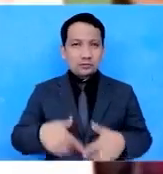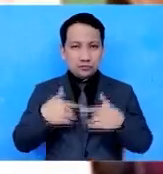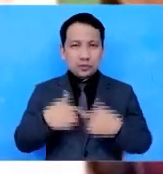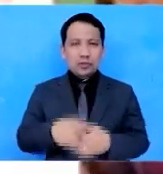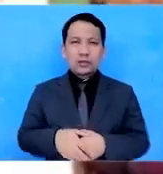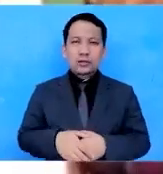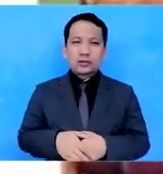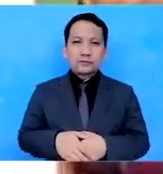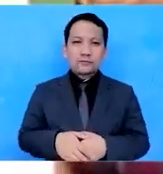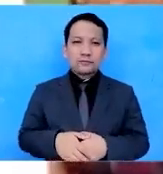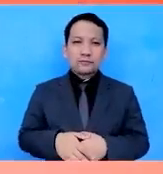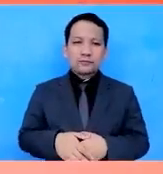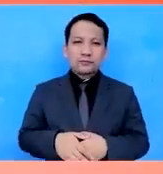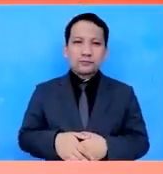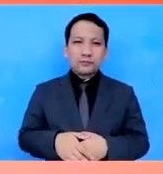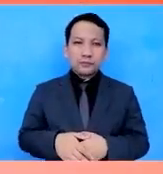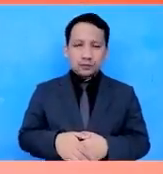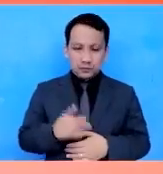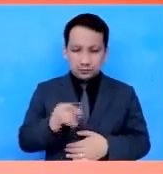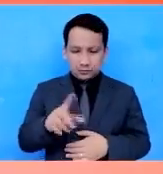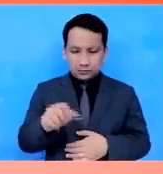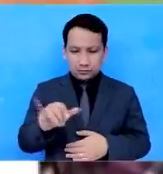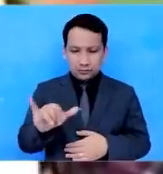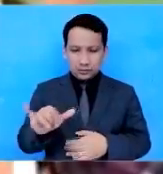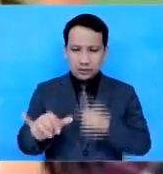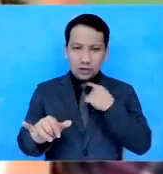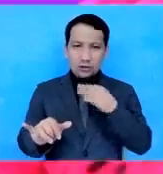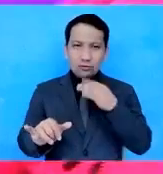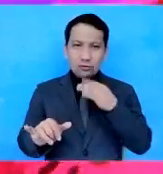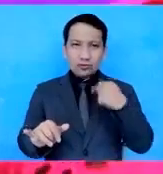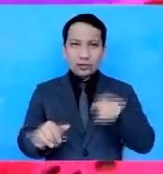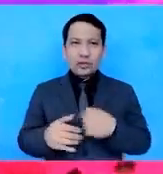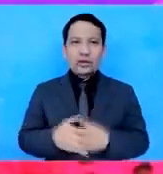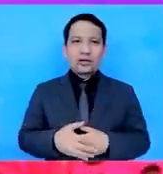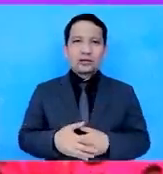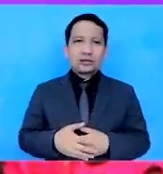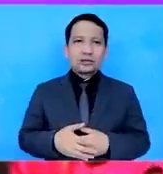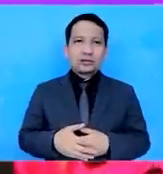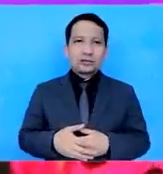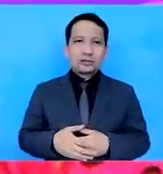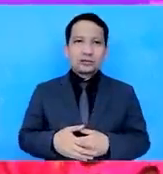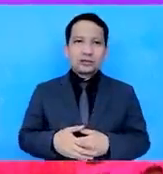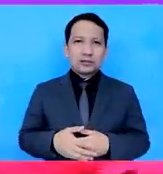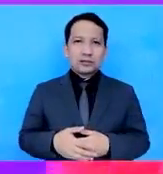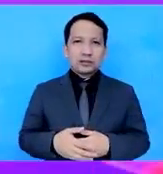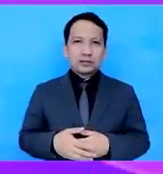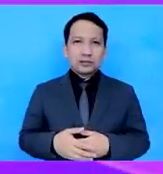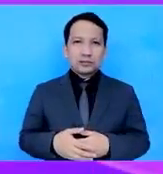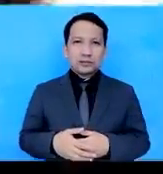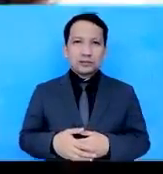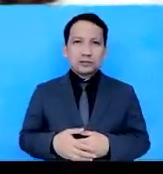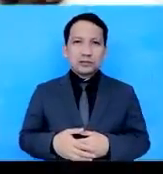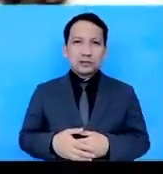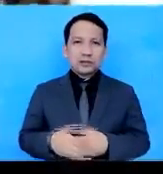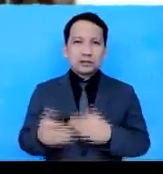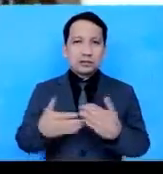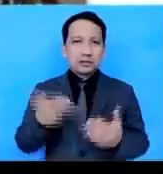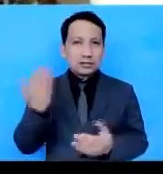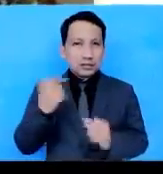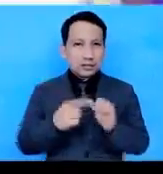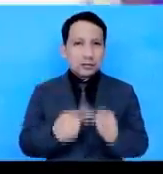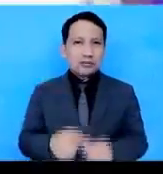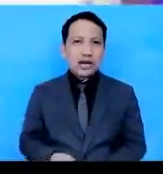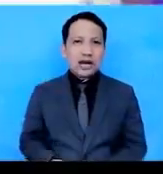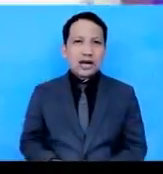Ay, ang dirty linen ka daw. Kasi dirty daw ako. Ay, hindi ka dirty. Ikaw na sabi. Parang kung ganun, hindi ko atrasan yung mga kuwanin. Oo. Oh, oh. Ito na nga, Ma'am